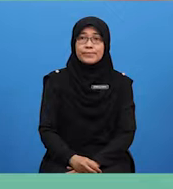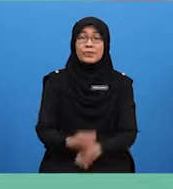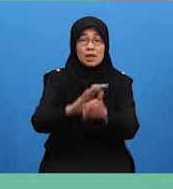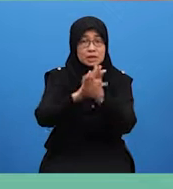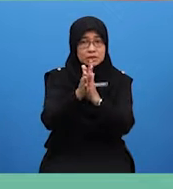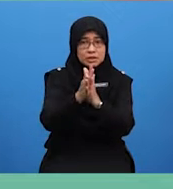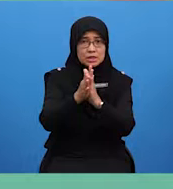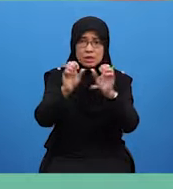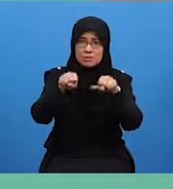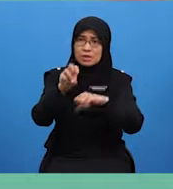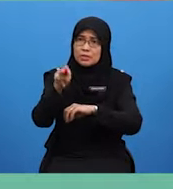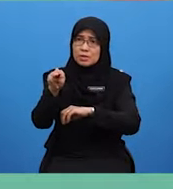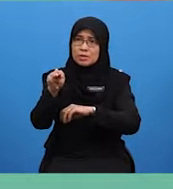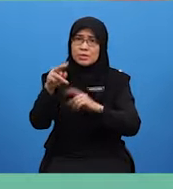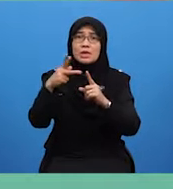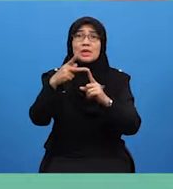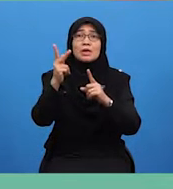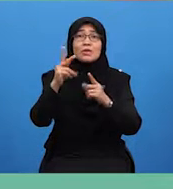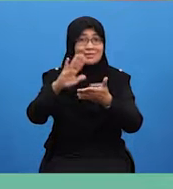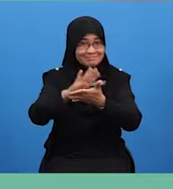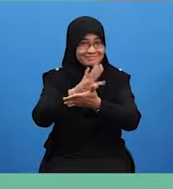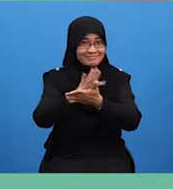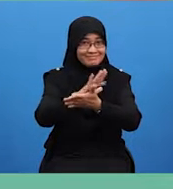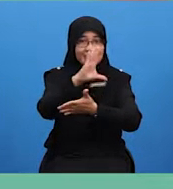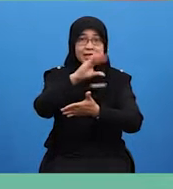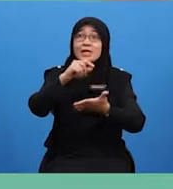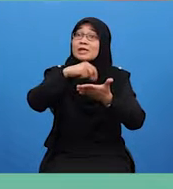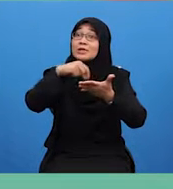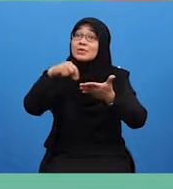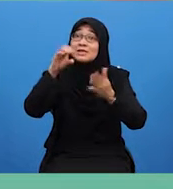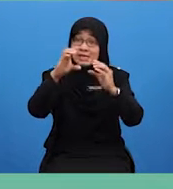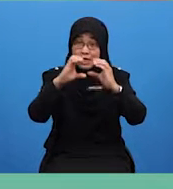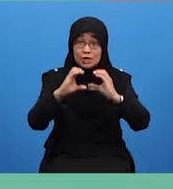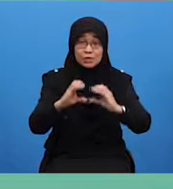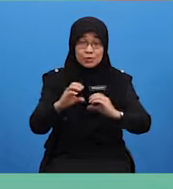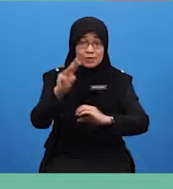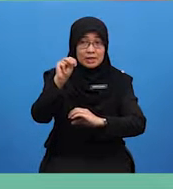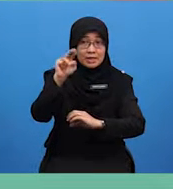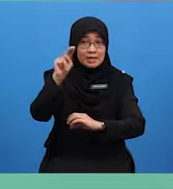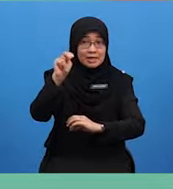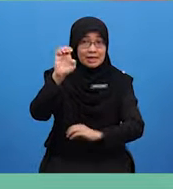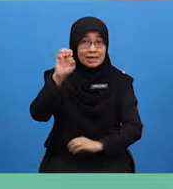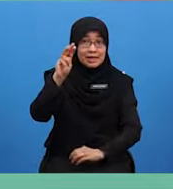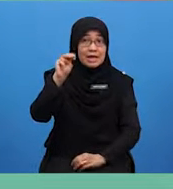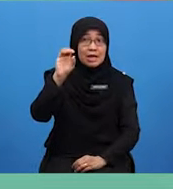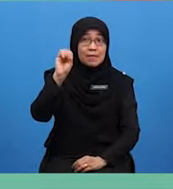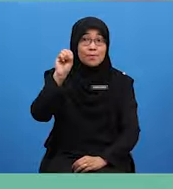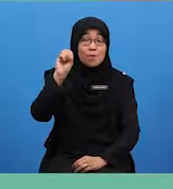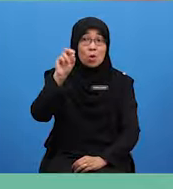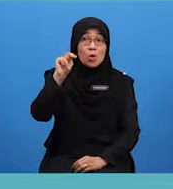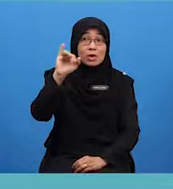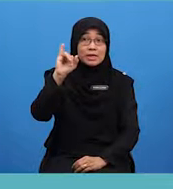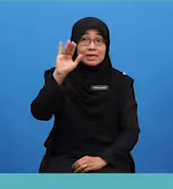Jadi, boleh tak murid-murid keluarkan selai kertas dan cuba tulis mnemonik yang kita belajar seperti sebentar